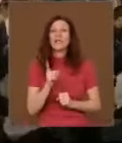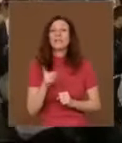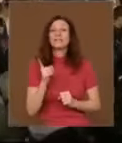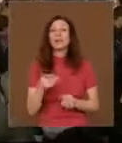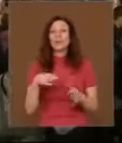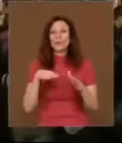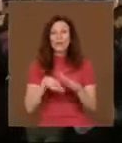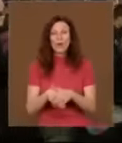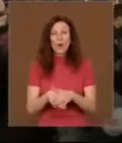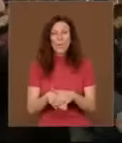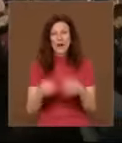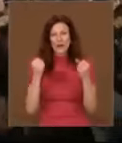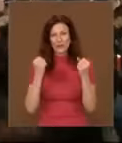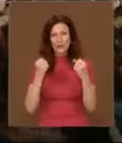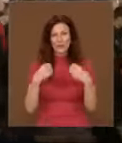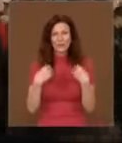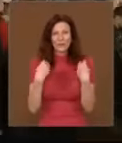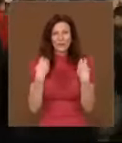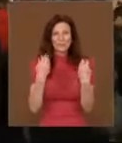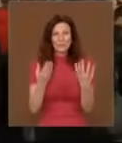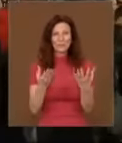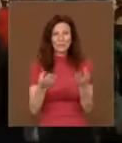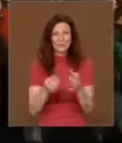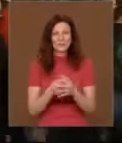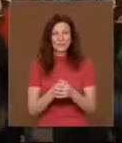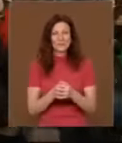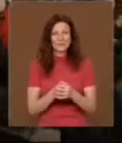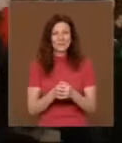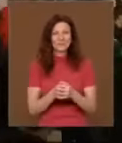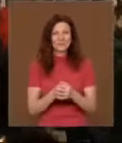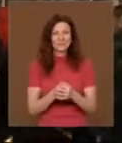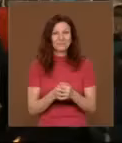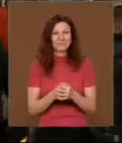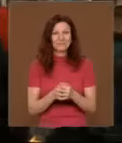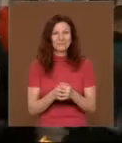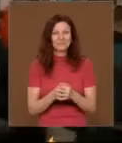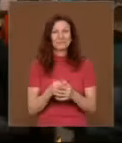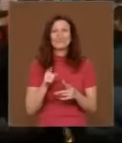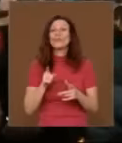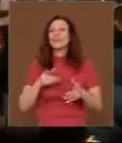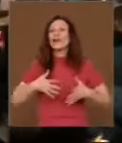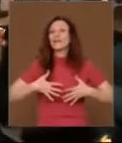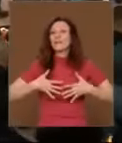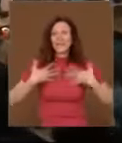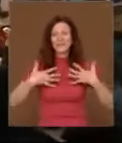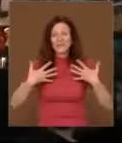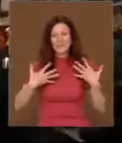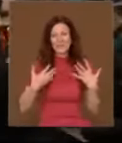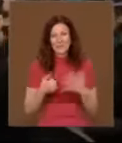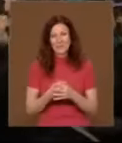са в гроба, живот подари. Това е радостното,